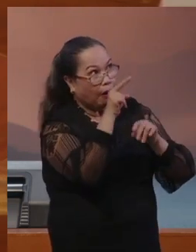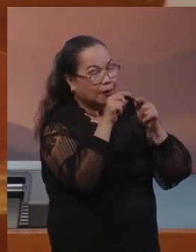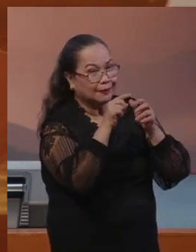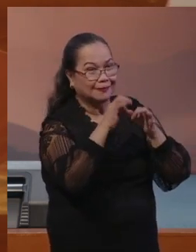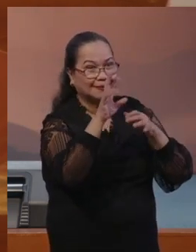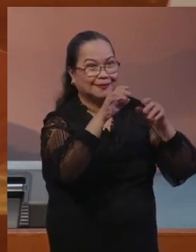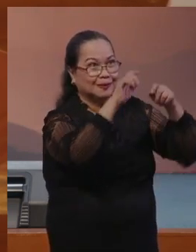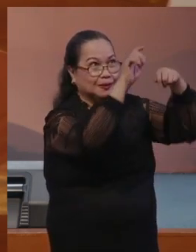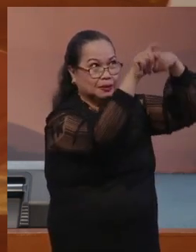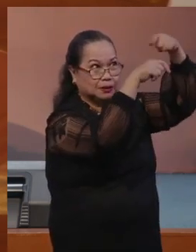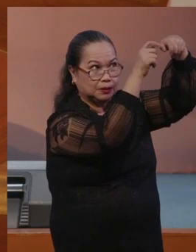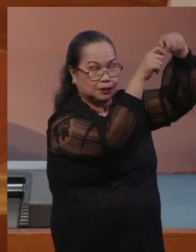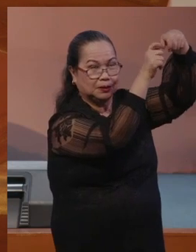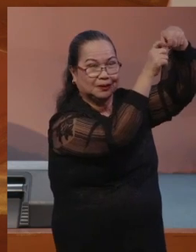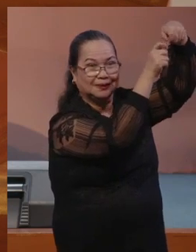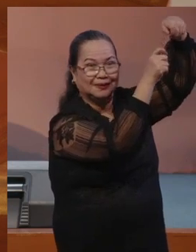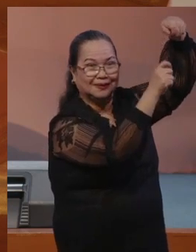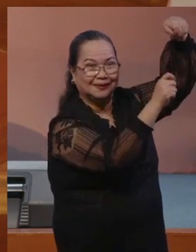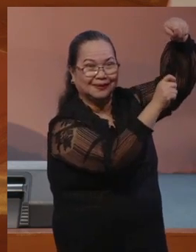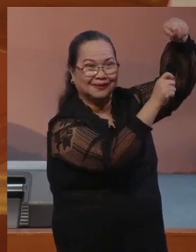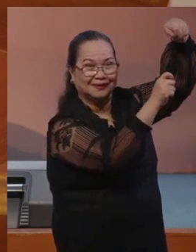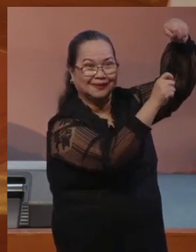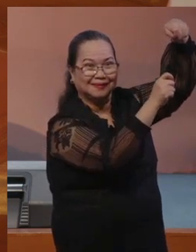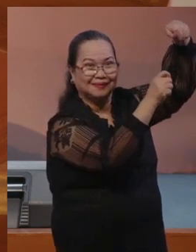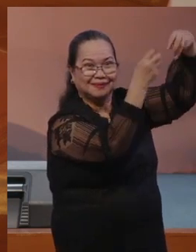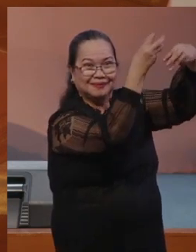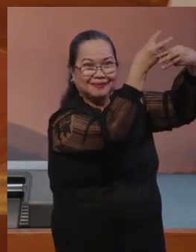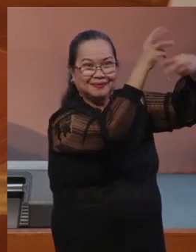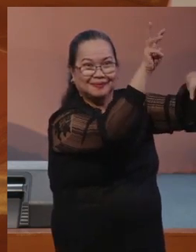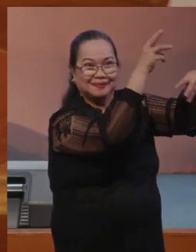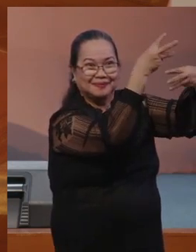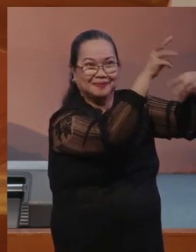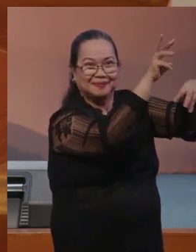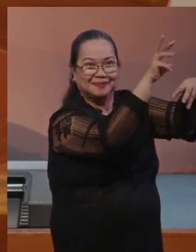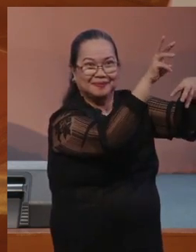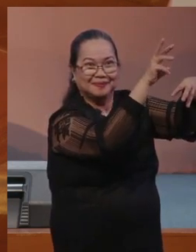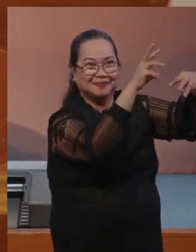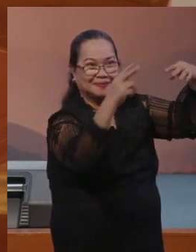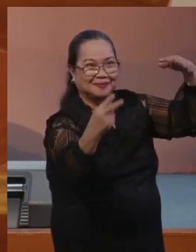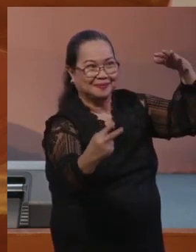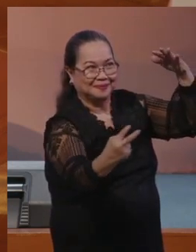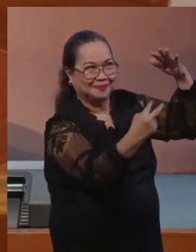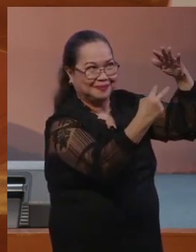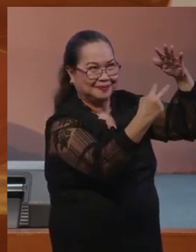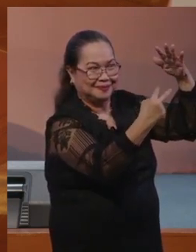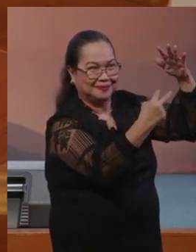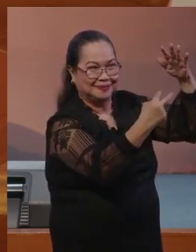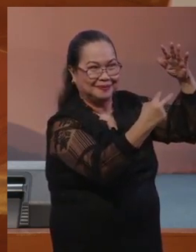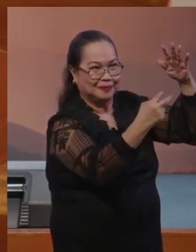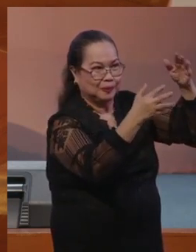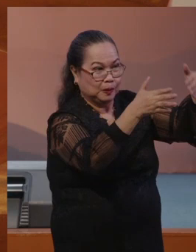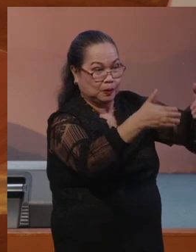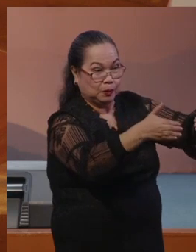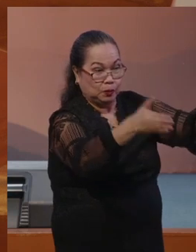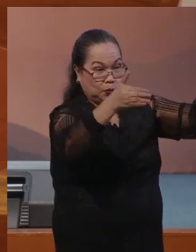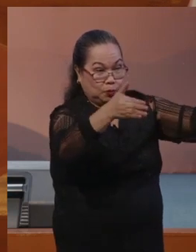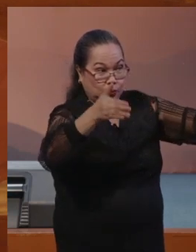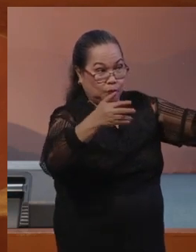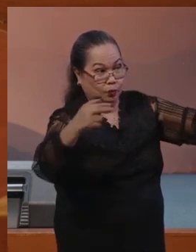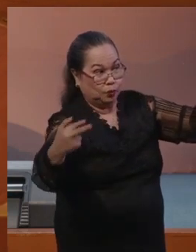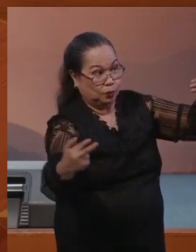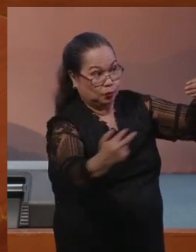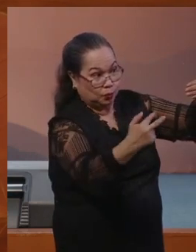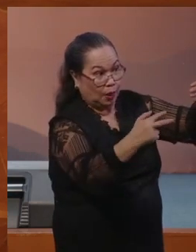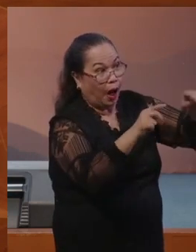kung nakatali yon sa window ng wall, no? Pagpasok ng mga Israelita